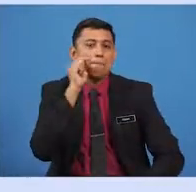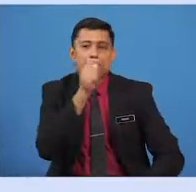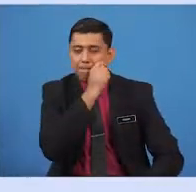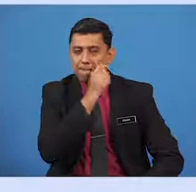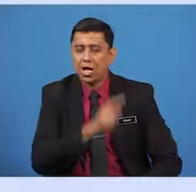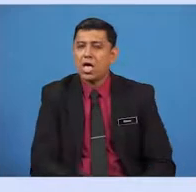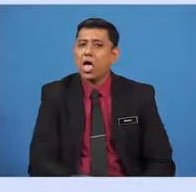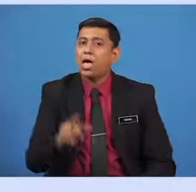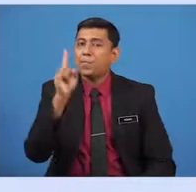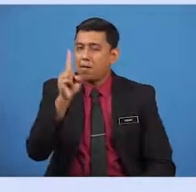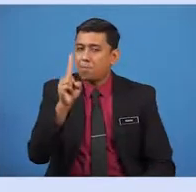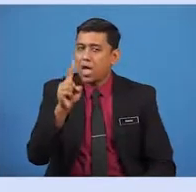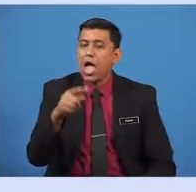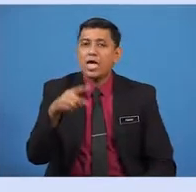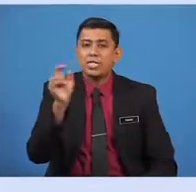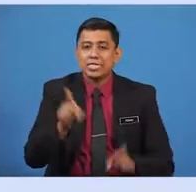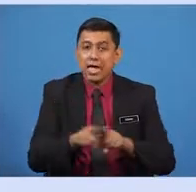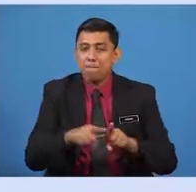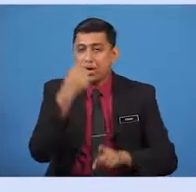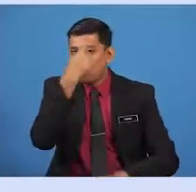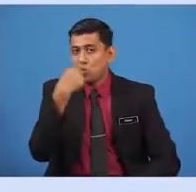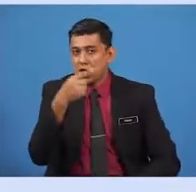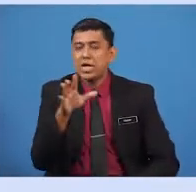ini. Terdapat dua jenis